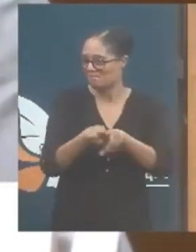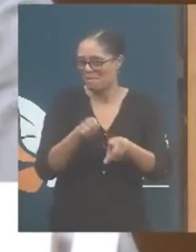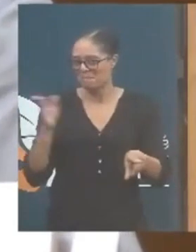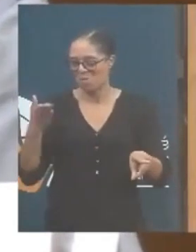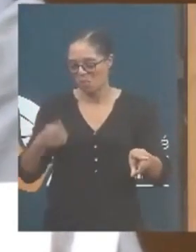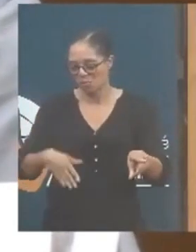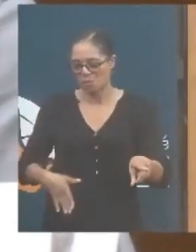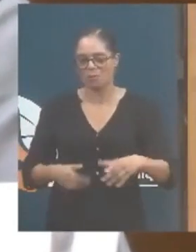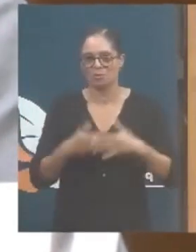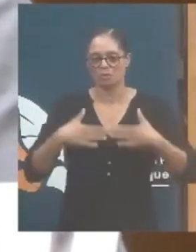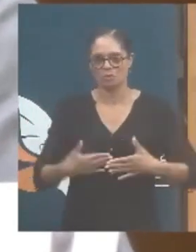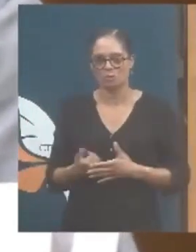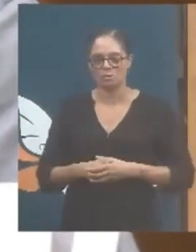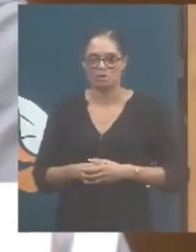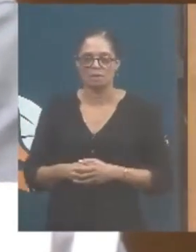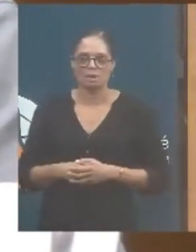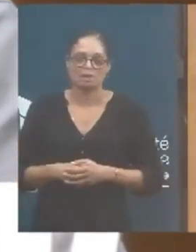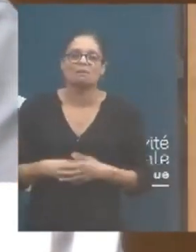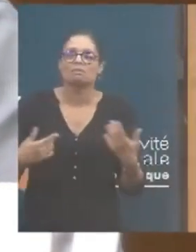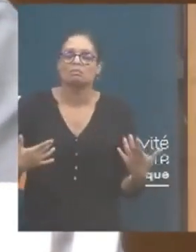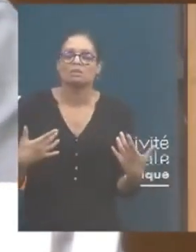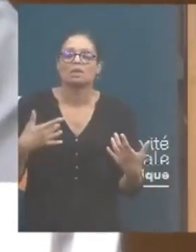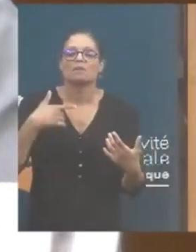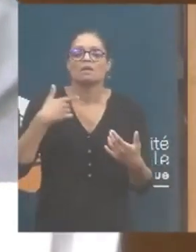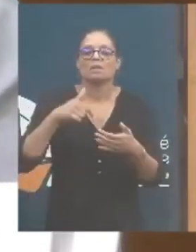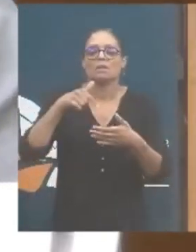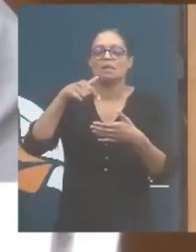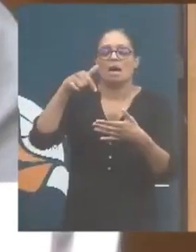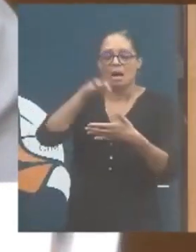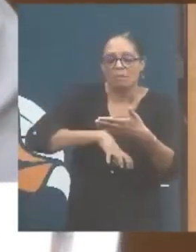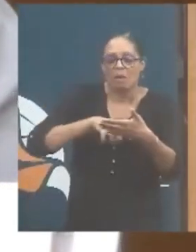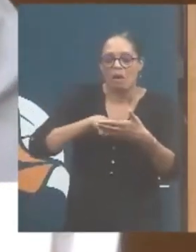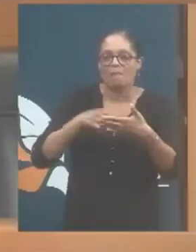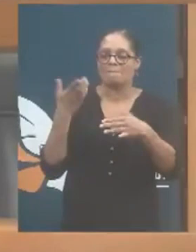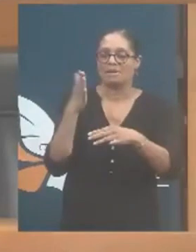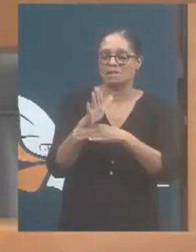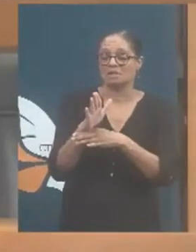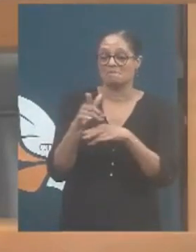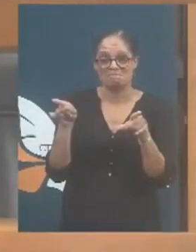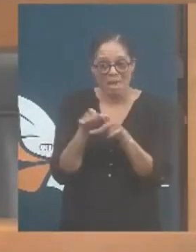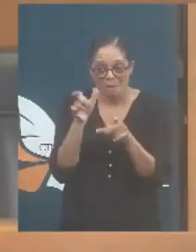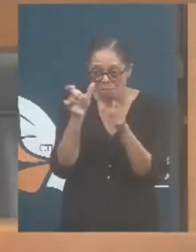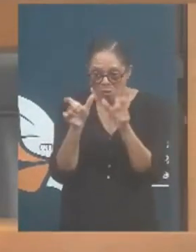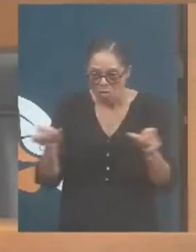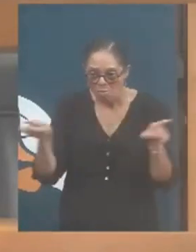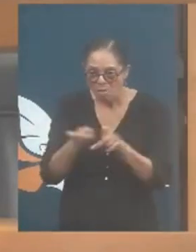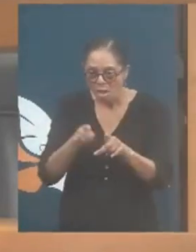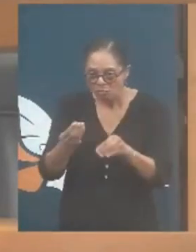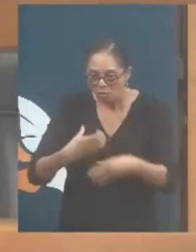Or, lorsque nous présentons la situation dans le rapport, nous reprenons le vocabulaire, c'est ce qui m'a choqué,